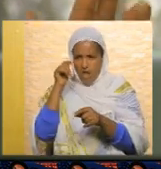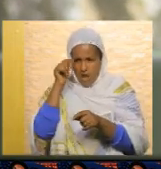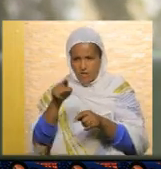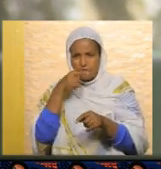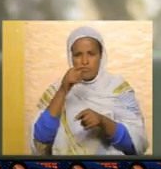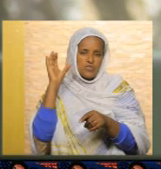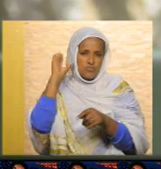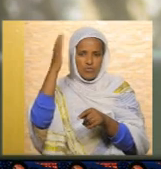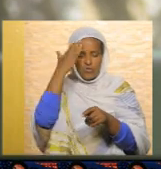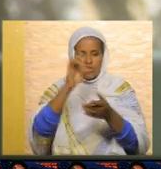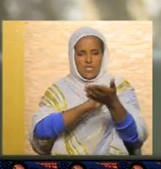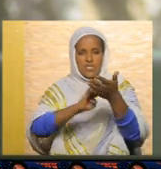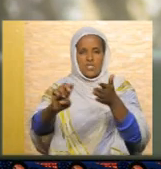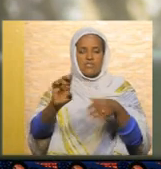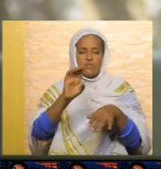በሰሩትም እና